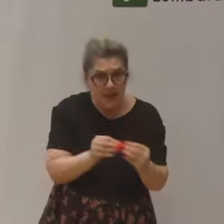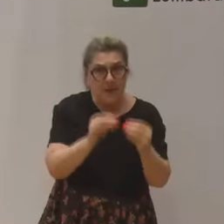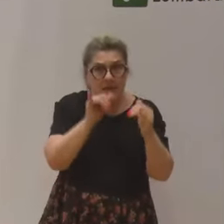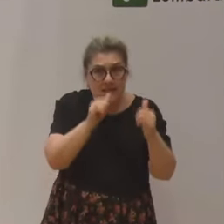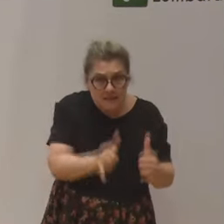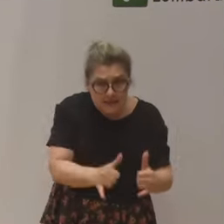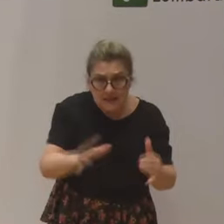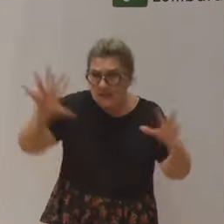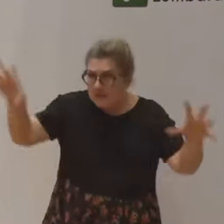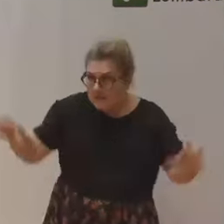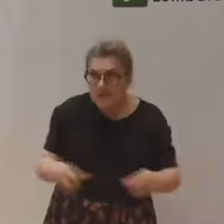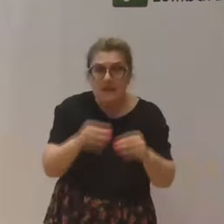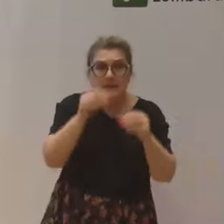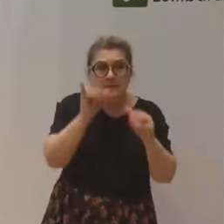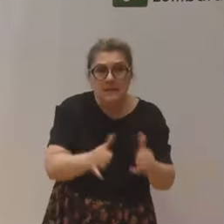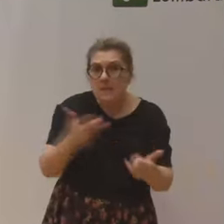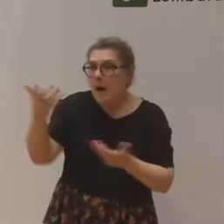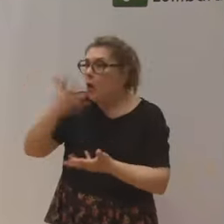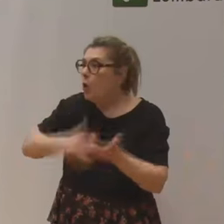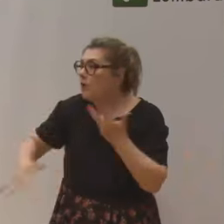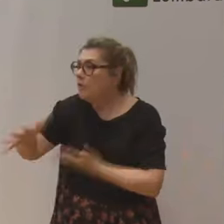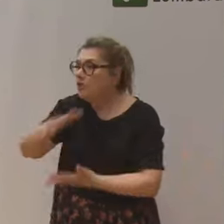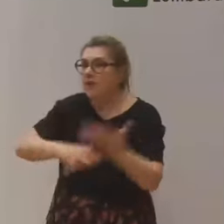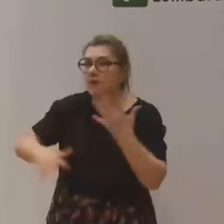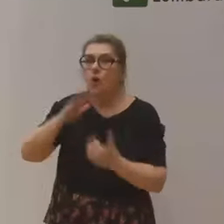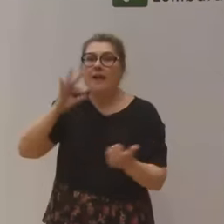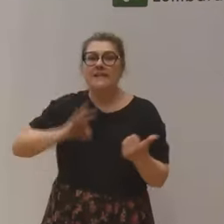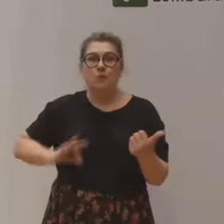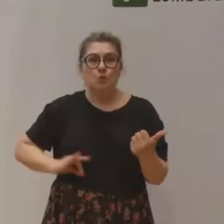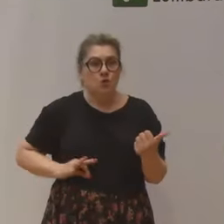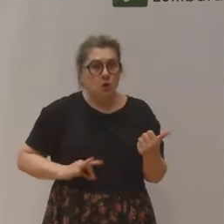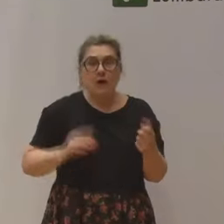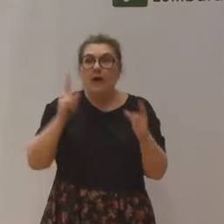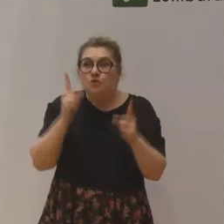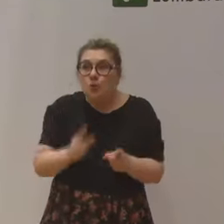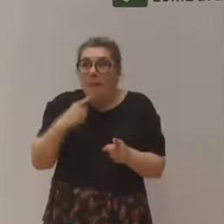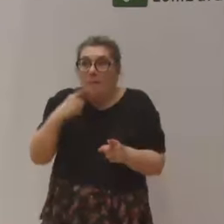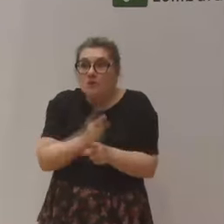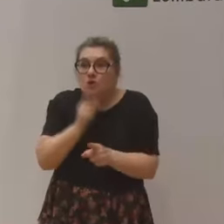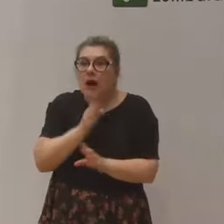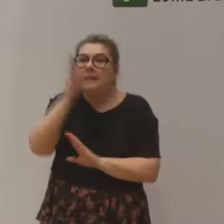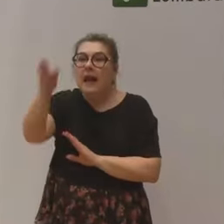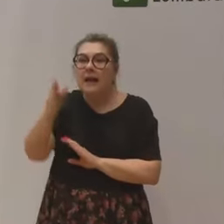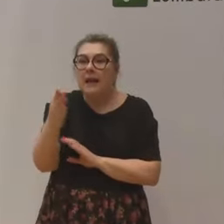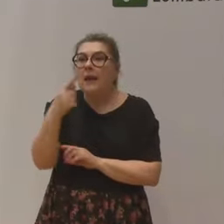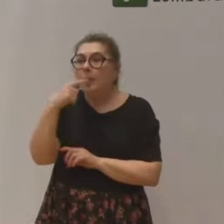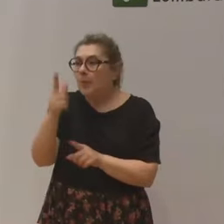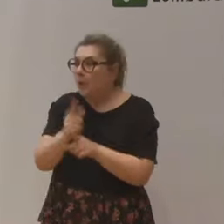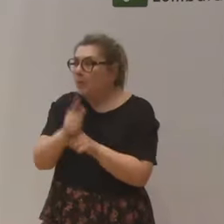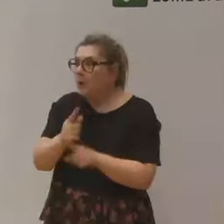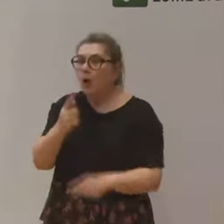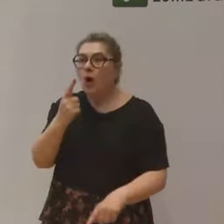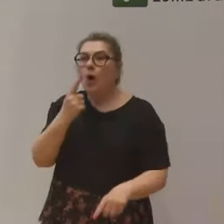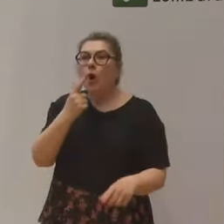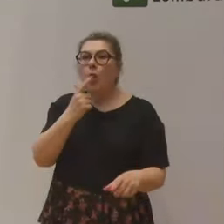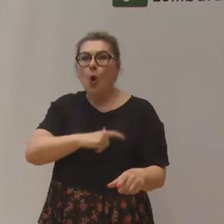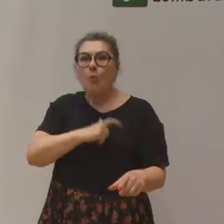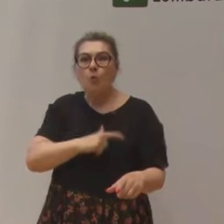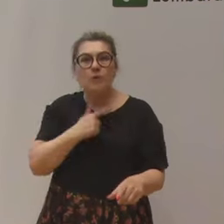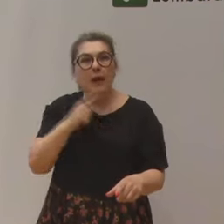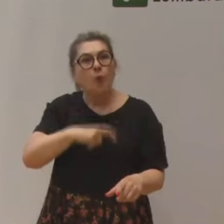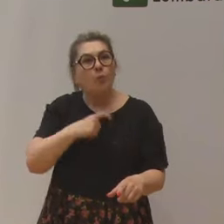le istituzioni. Che cosa significa? Significa che bisogna andare in comune sostanzialmente, ma non a